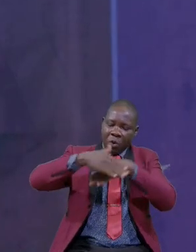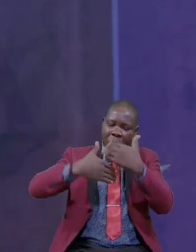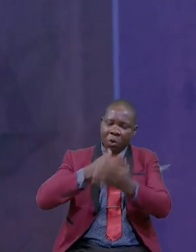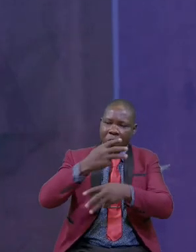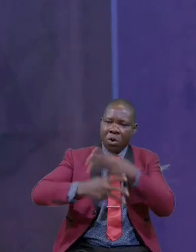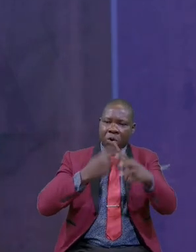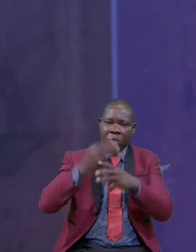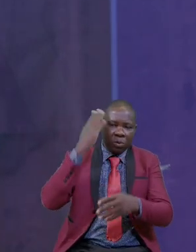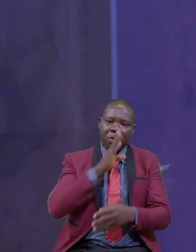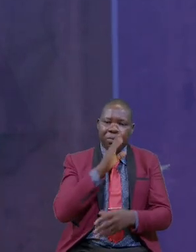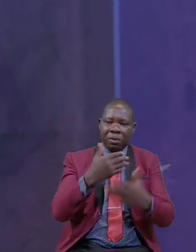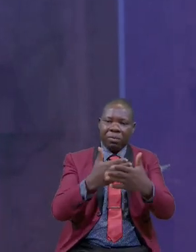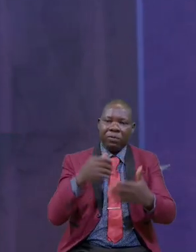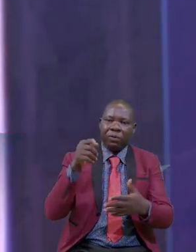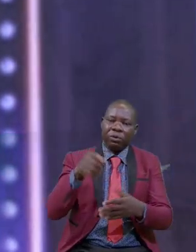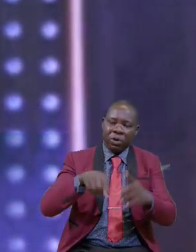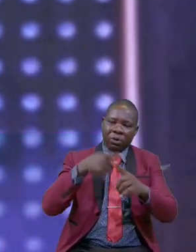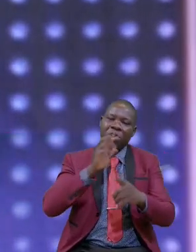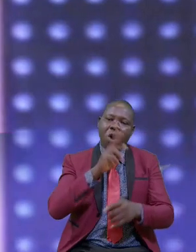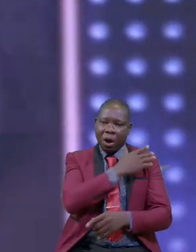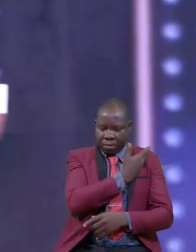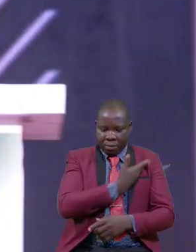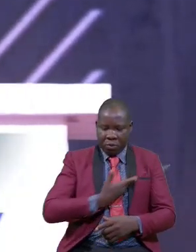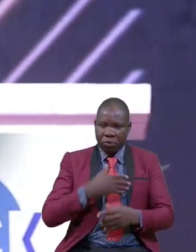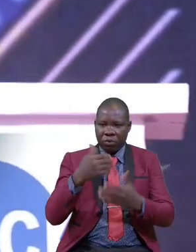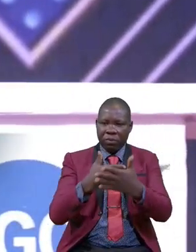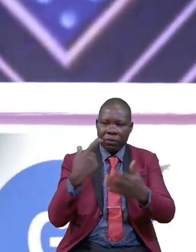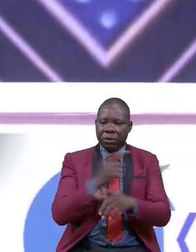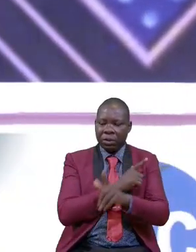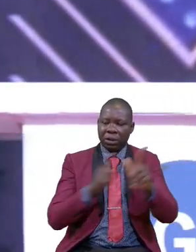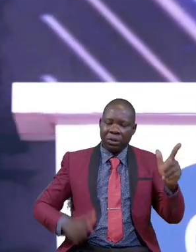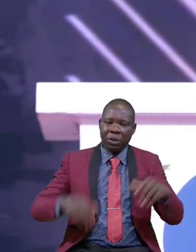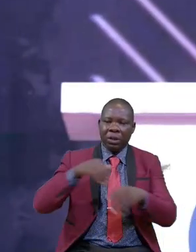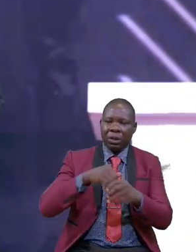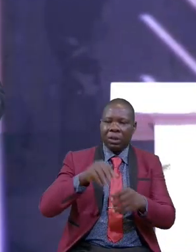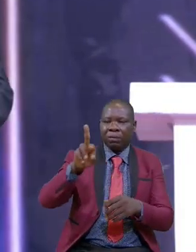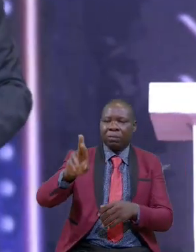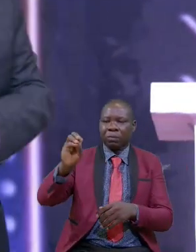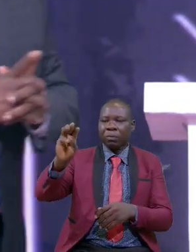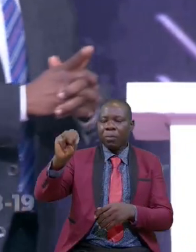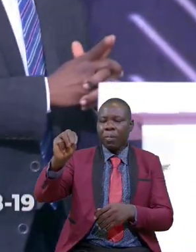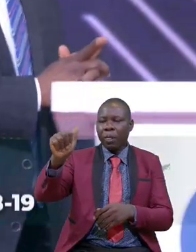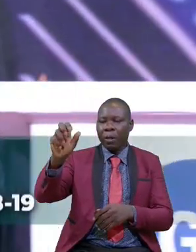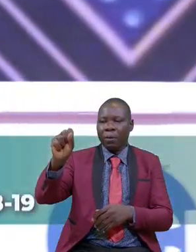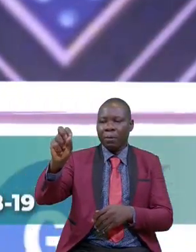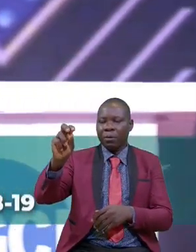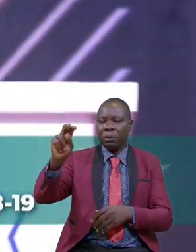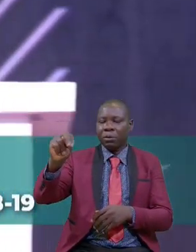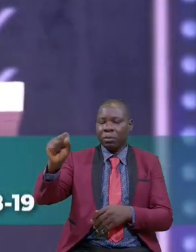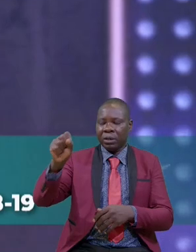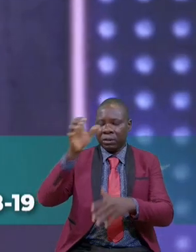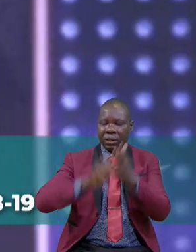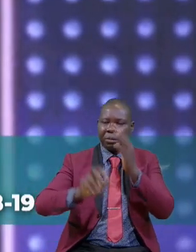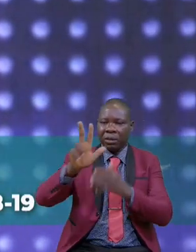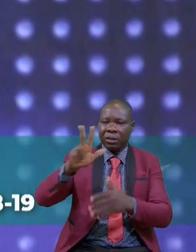le Seigneur. In Romans chapter 3, verse 24, Romans chapter 3, verse 24,